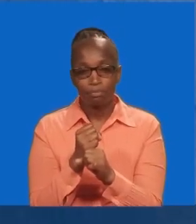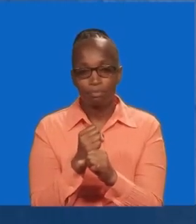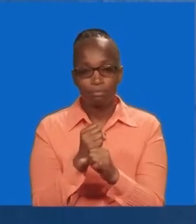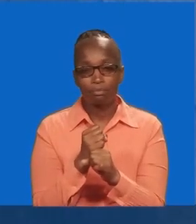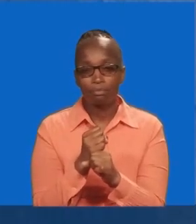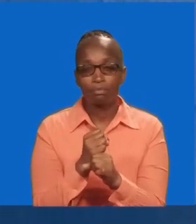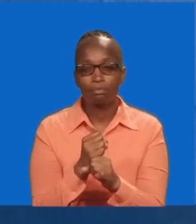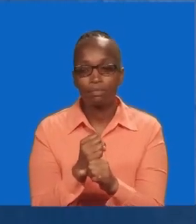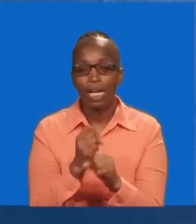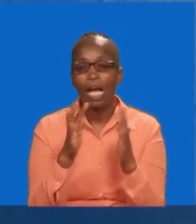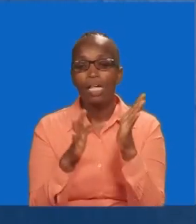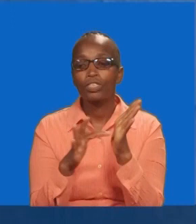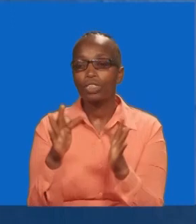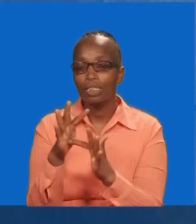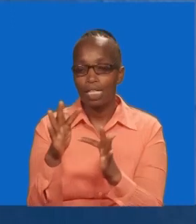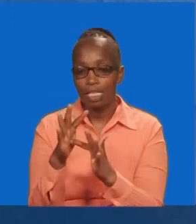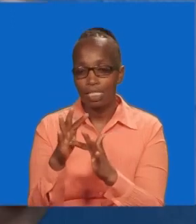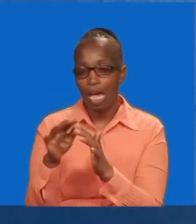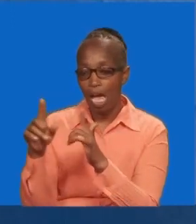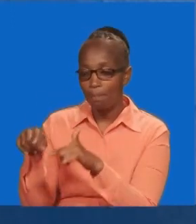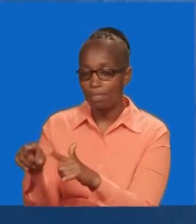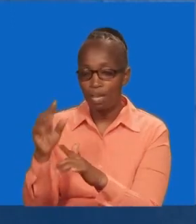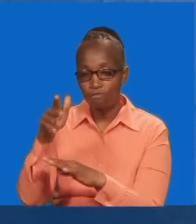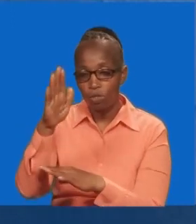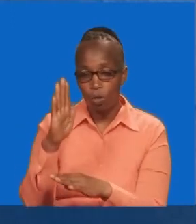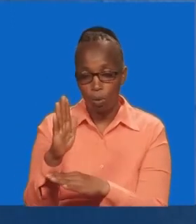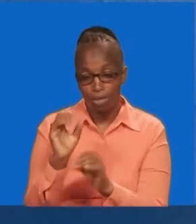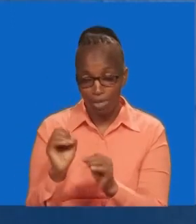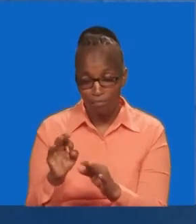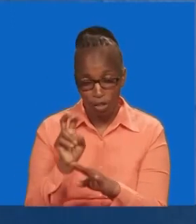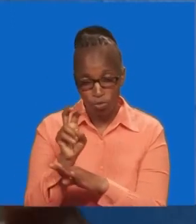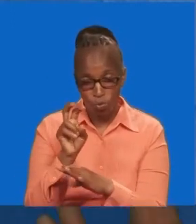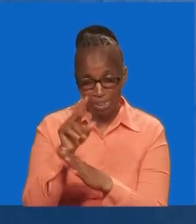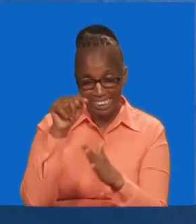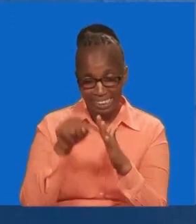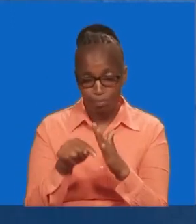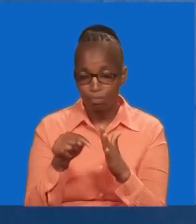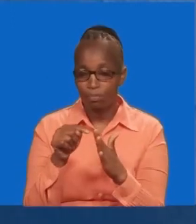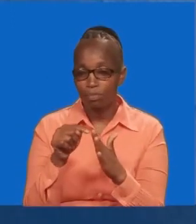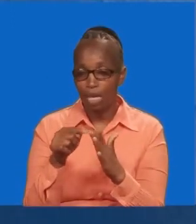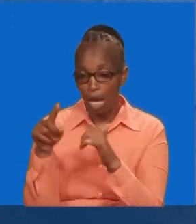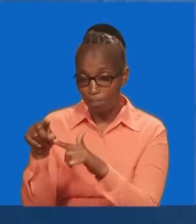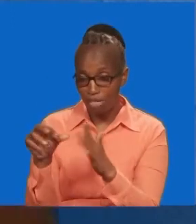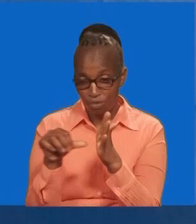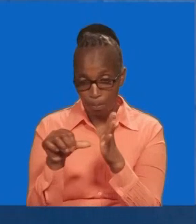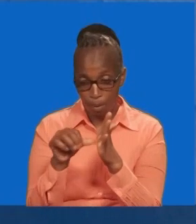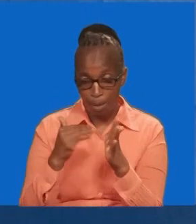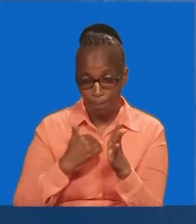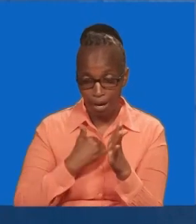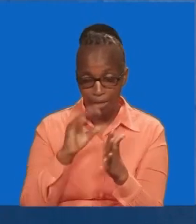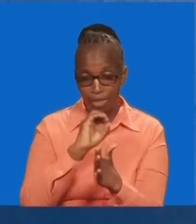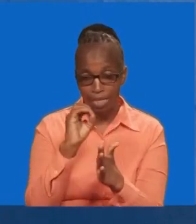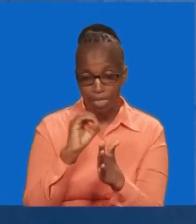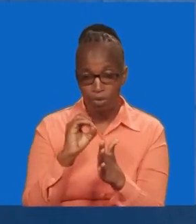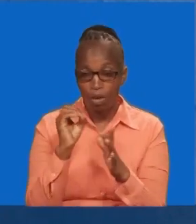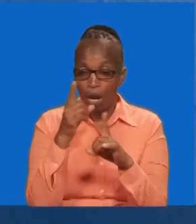Yesu alifanya. Yesu alikuwa Mungu, na tukiangalia kwa undani Yesu hakuwa na matatizo,